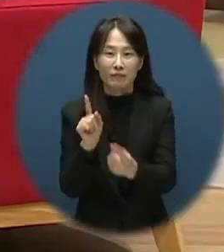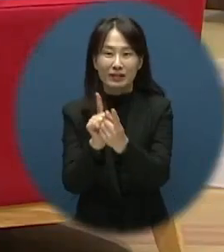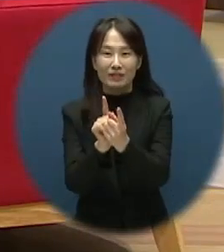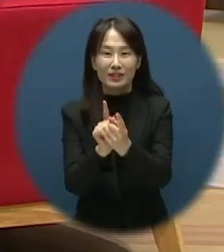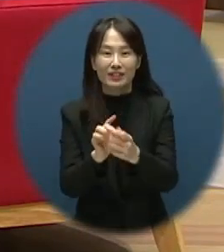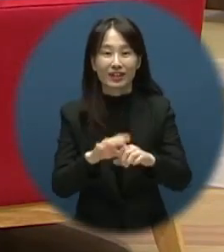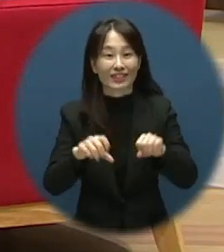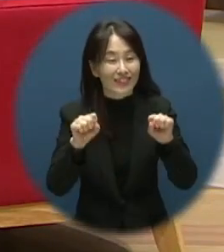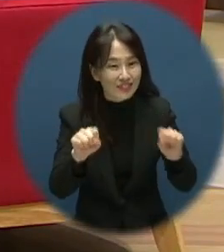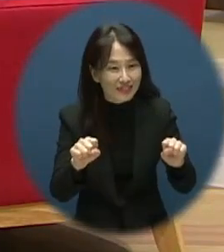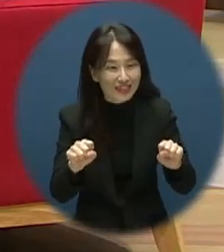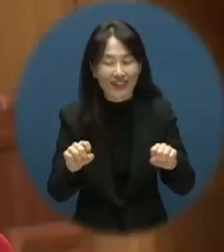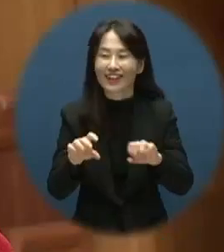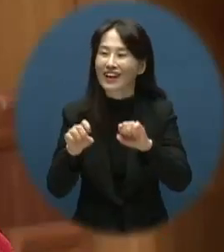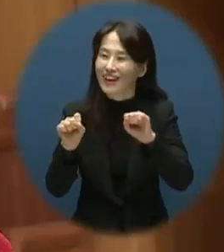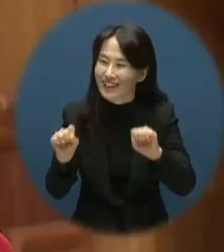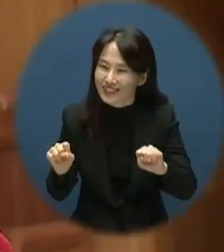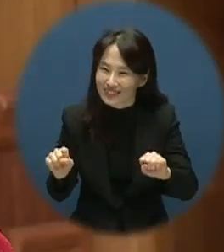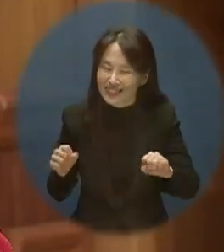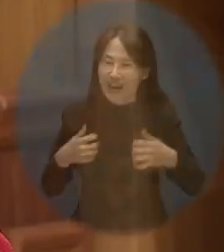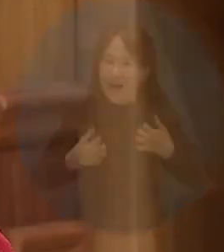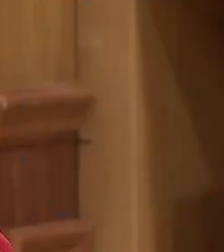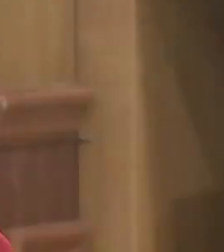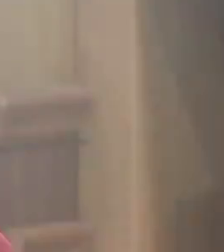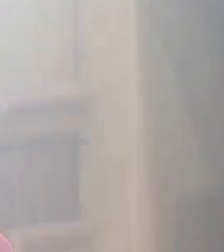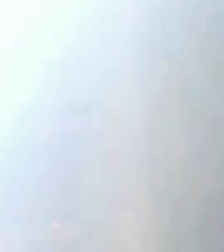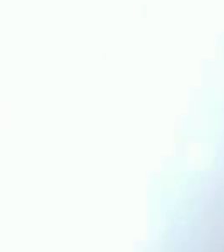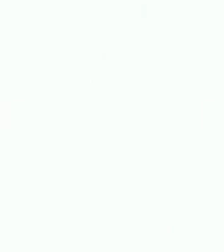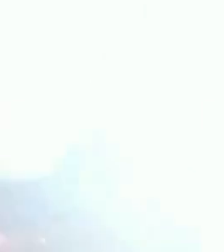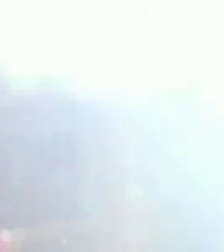만나겠습니다. 어서 오십시오, 원장님. 반갑습니다. 네. 네.